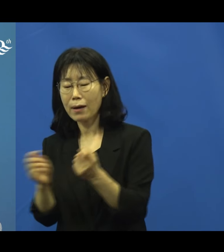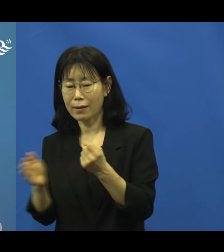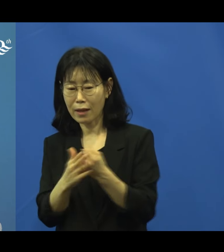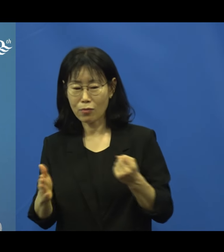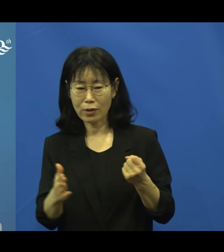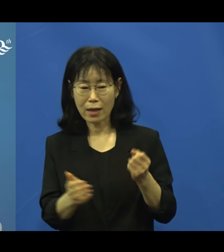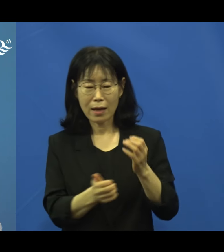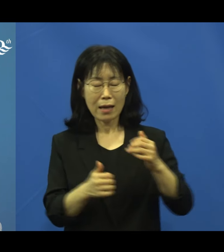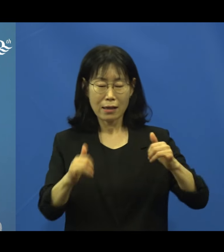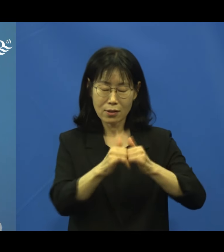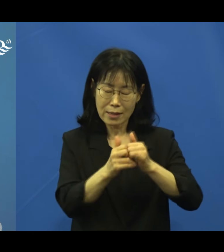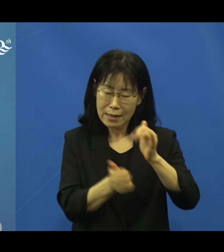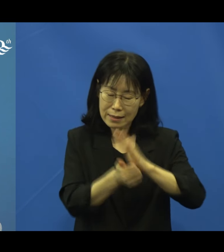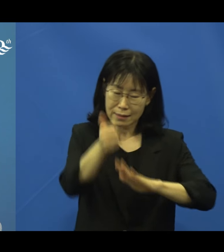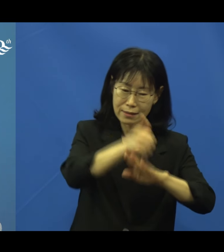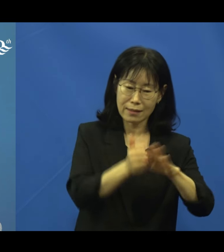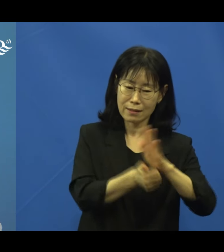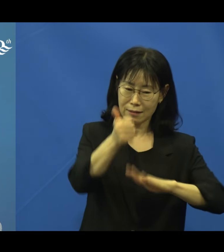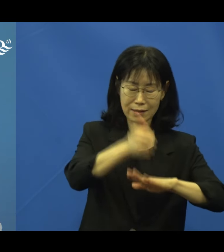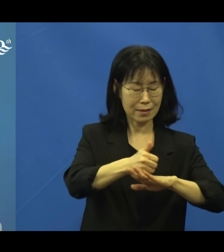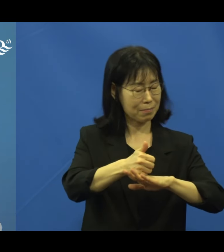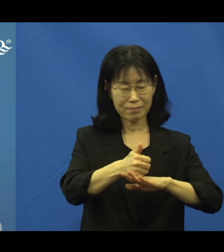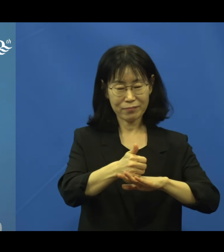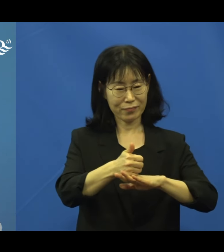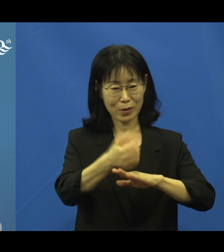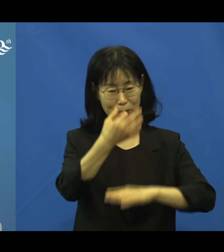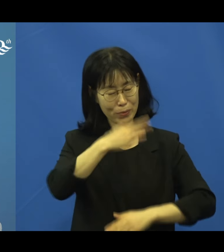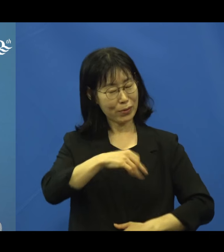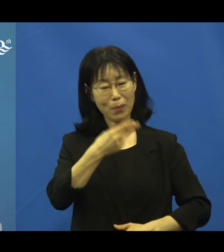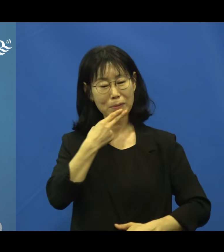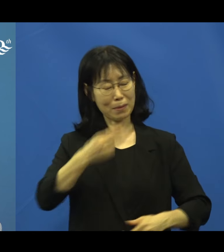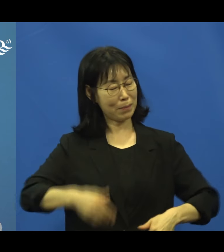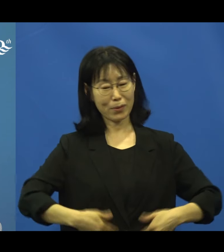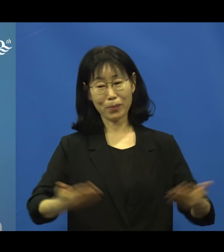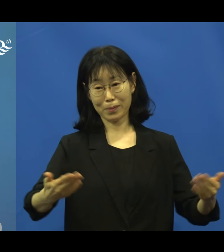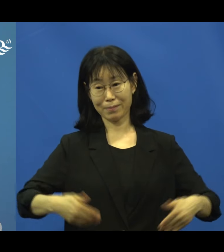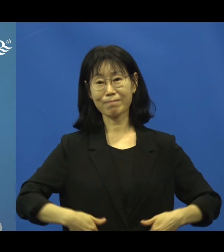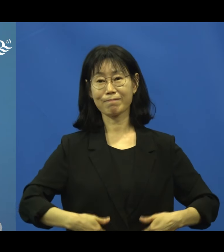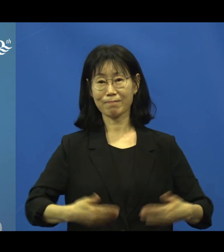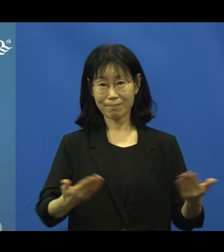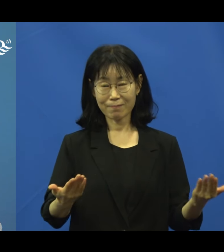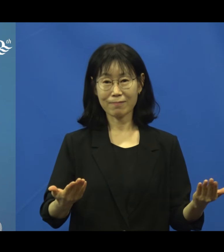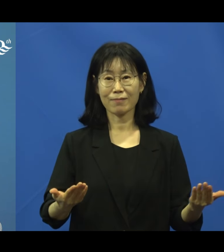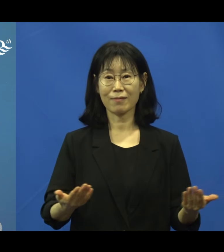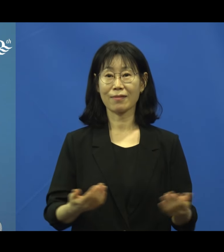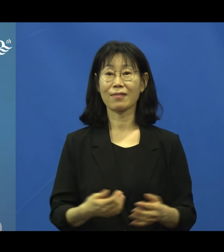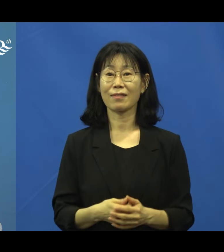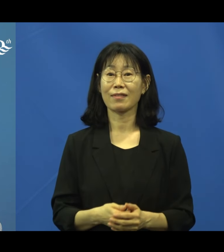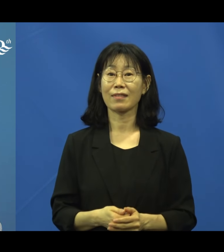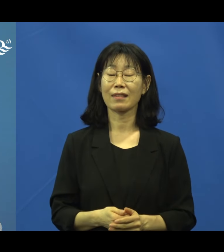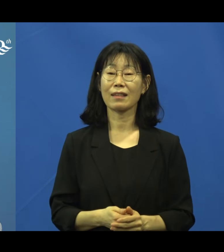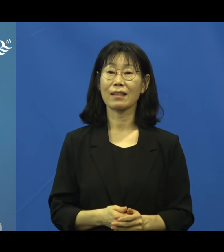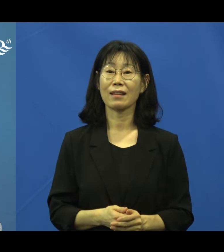우리 인생이 그래요, 여러분. 한 가지의 결정적인 사건이 다른 모든 것을 망가뜨릴 수 있다는 거예요.